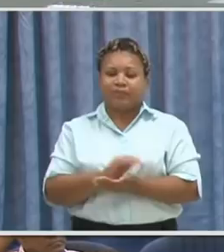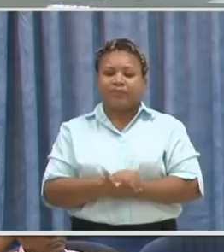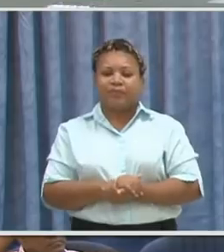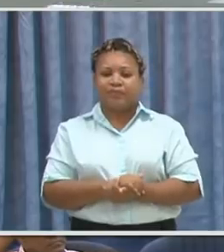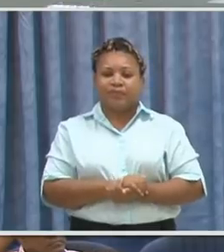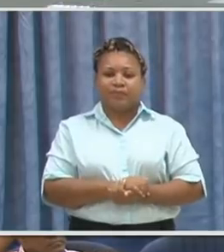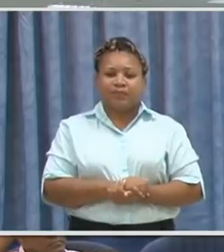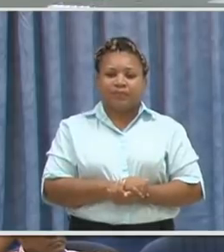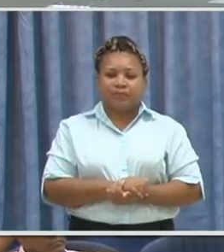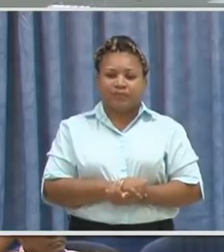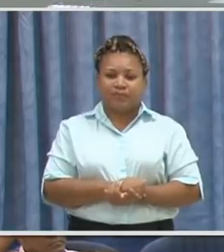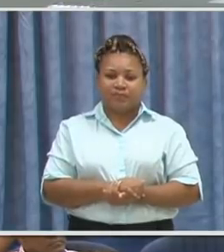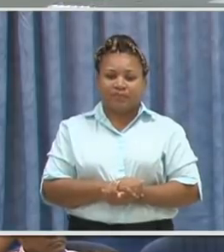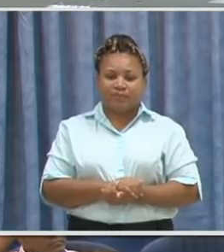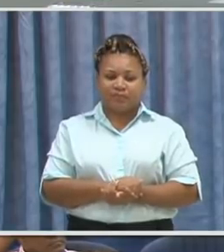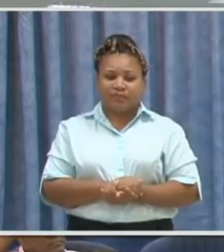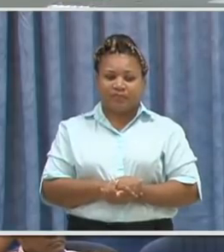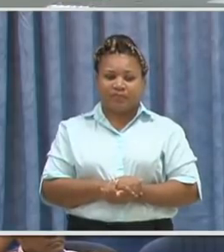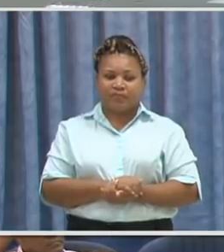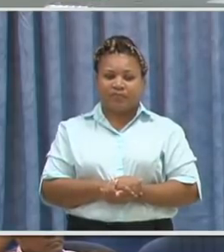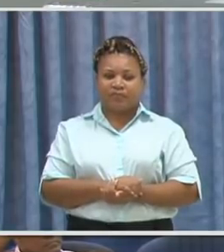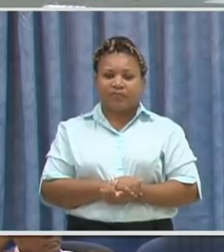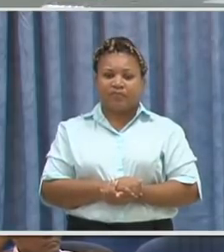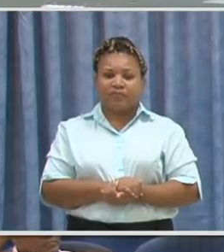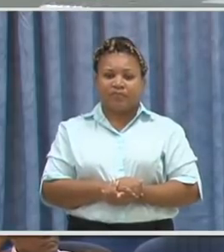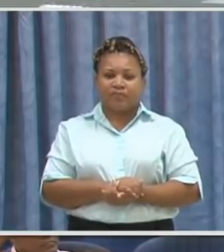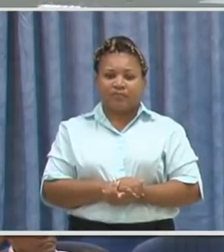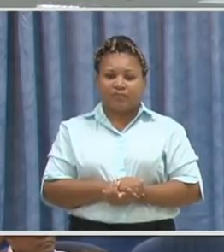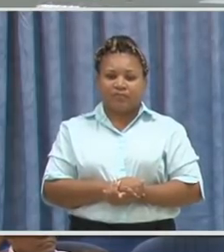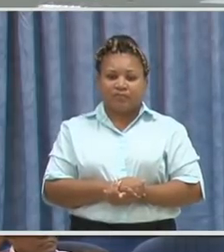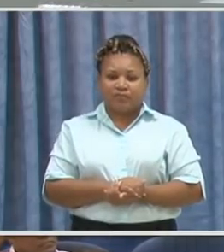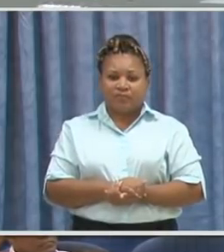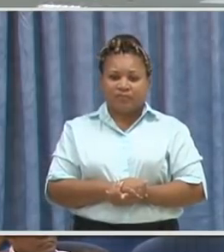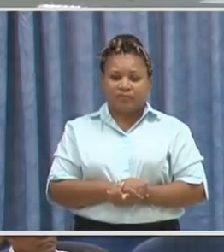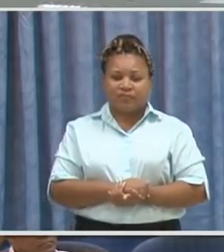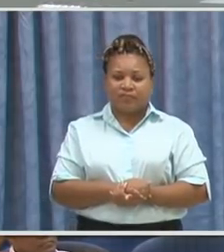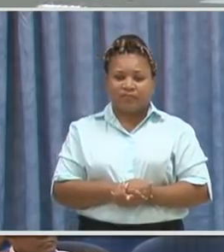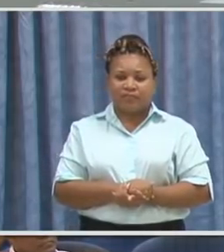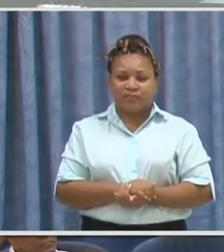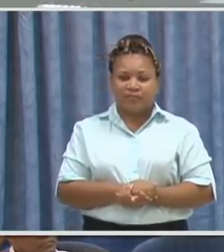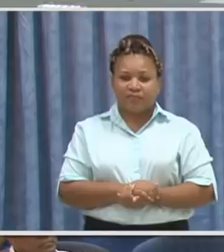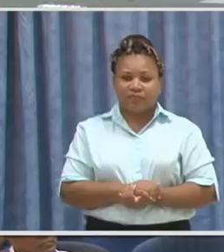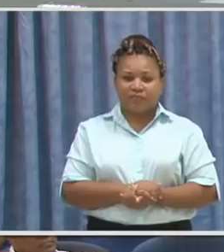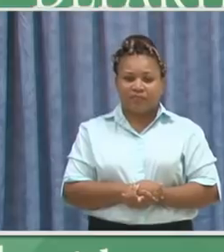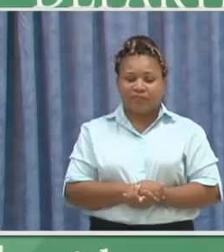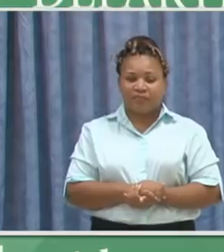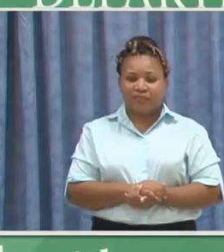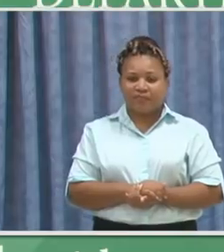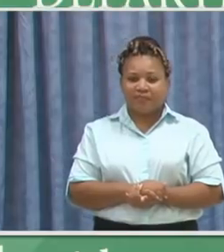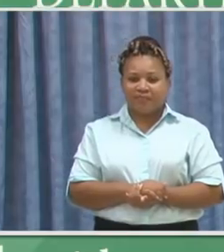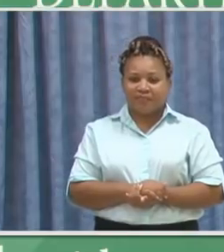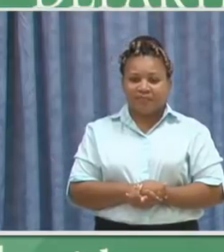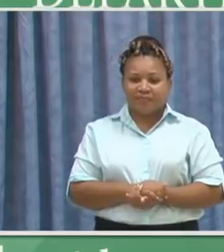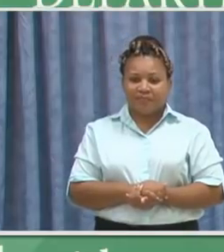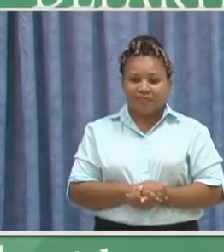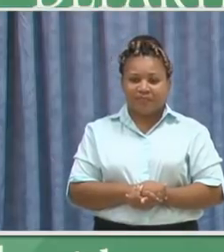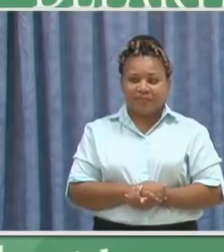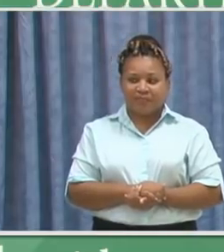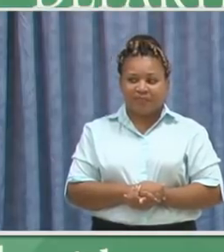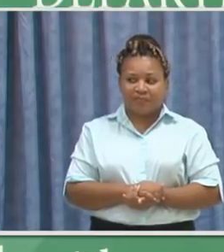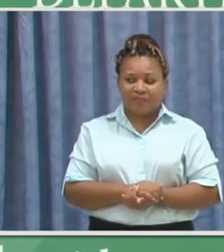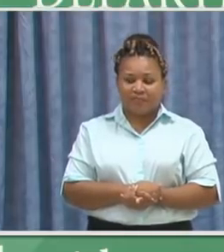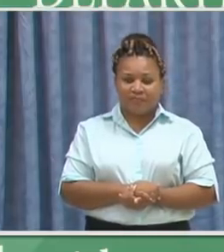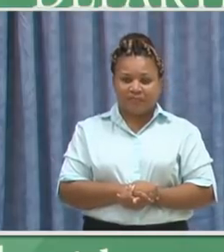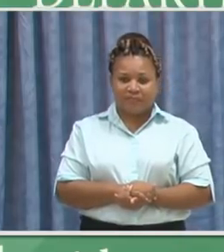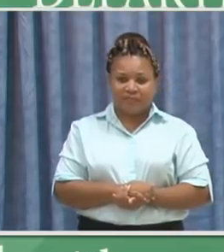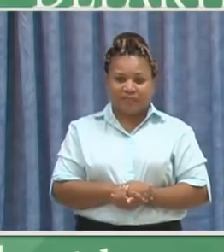tout le monde dans une activité que nous avons fait, et pour dire à quel moment, si pour un mai, si pour un